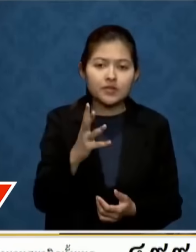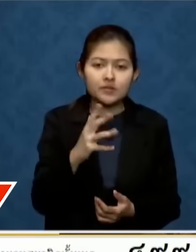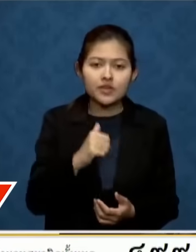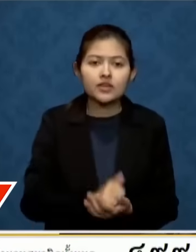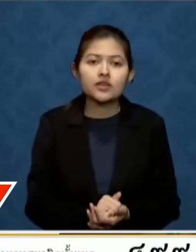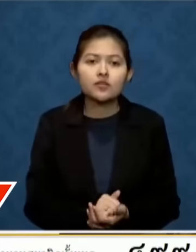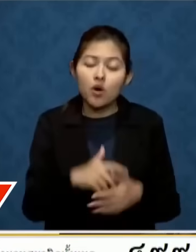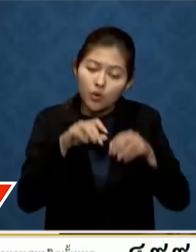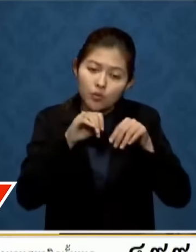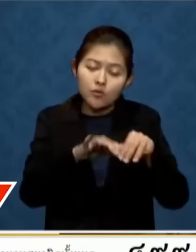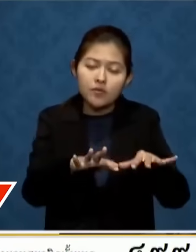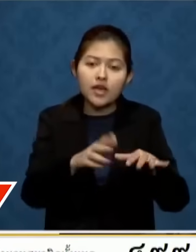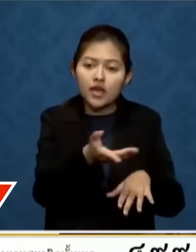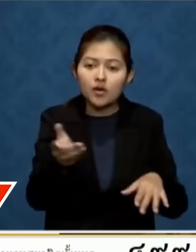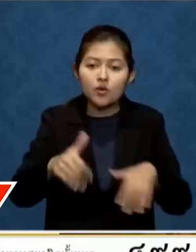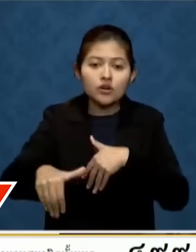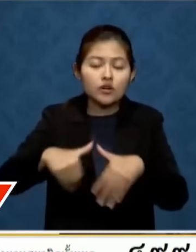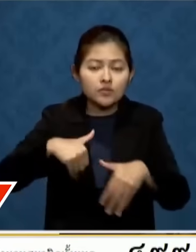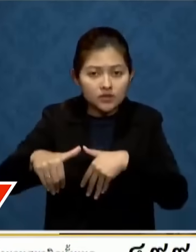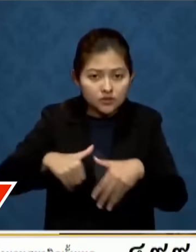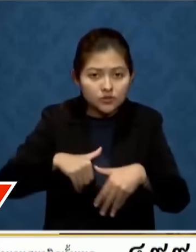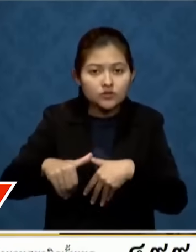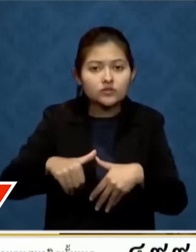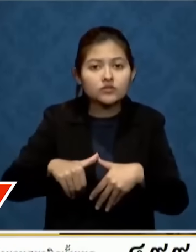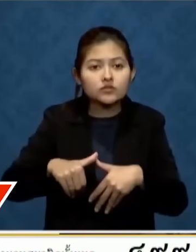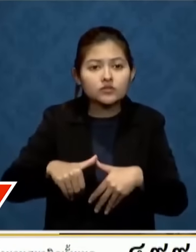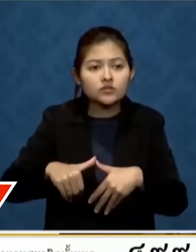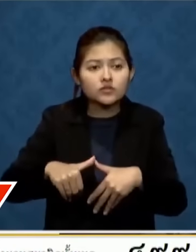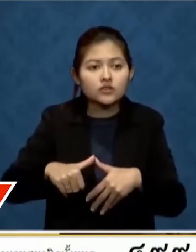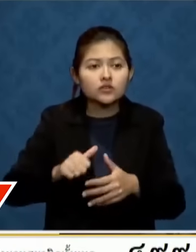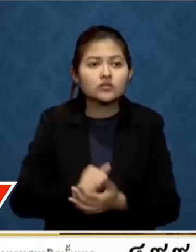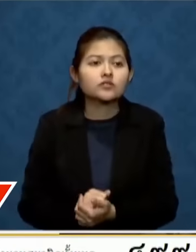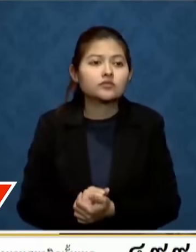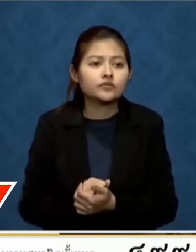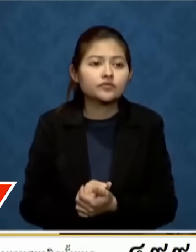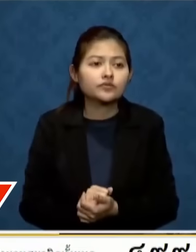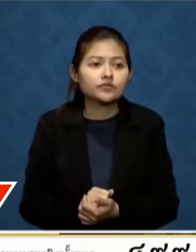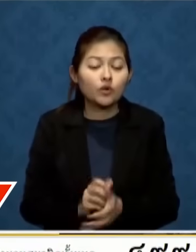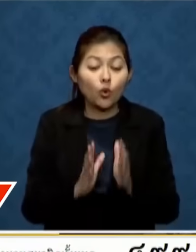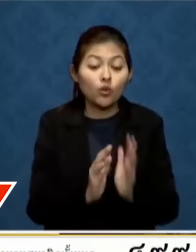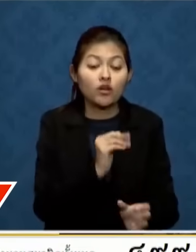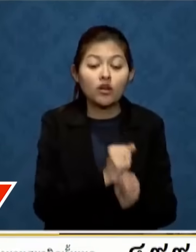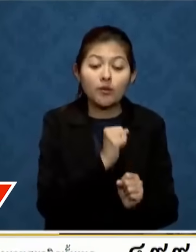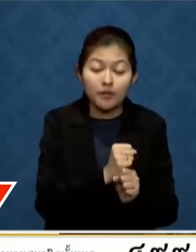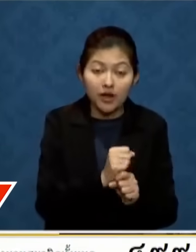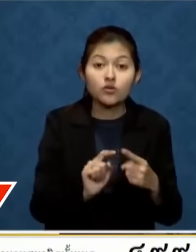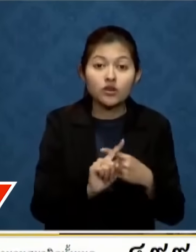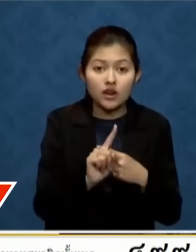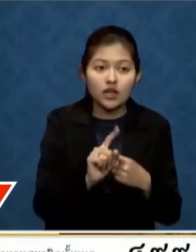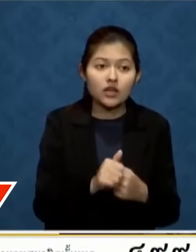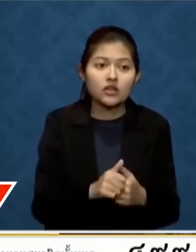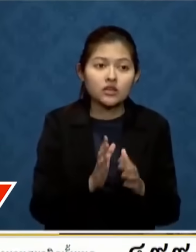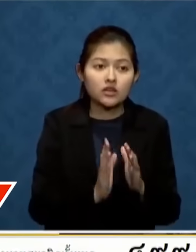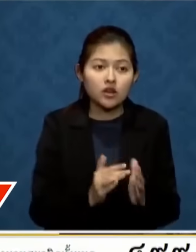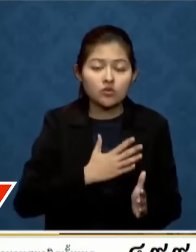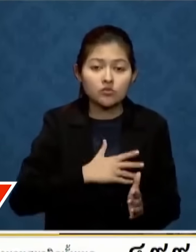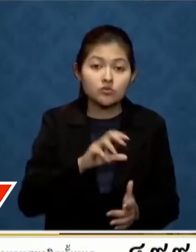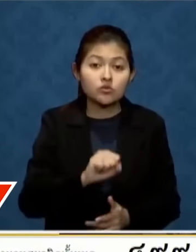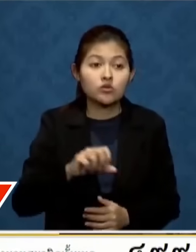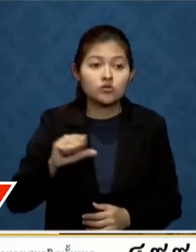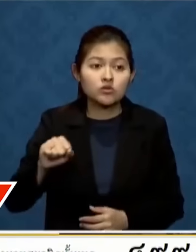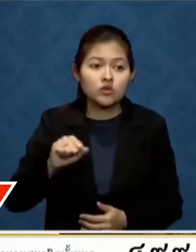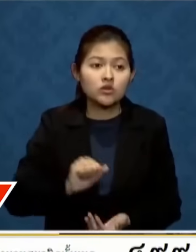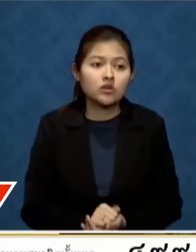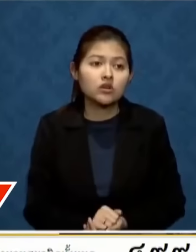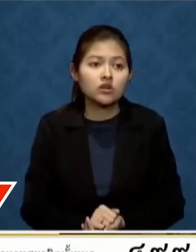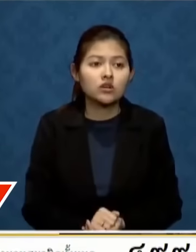แต่มีส่วนได้กับใครบ้างส่วนได้จากส่วนแรกนะคะก็คือผู้ทำงานนั่นเองเราในฐานะส.ส.เ